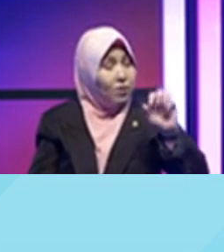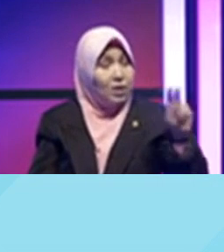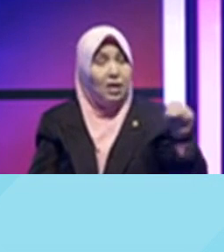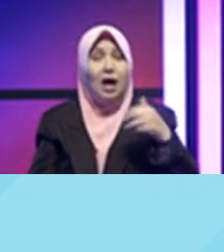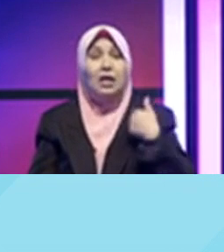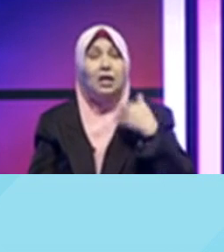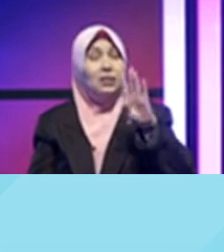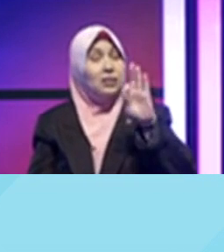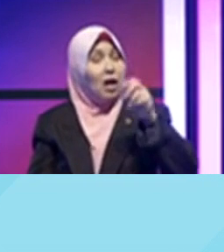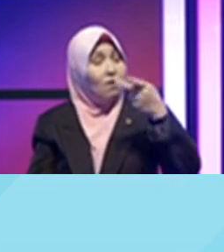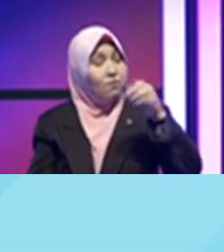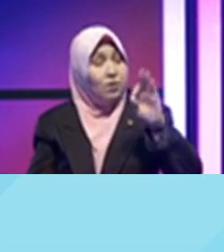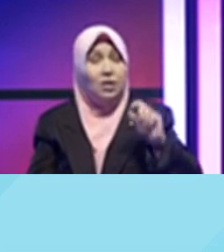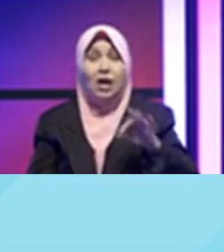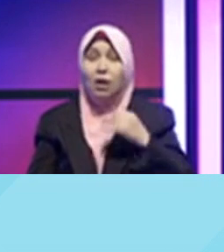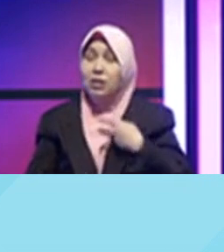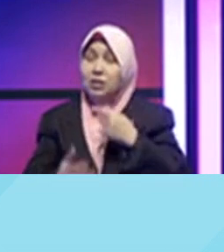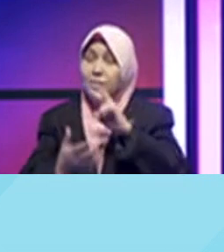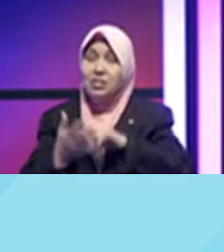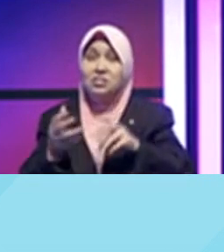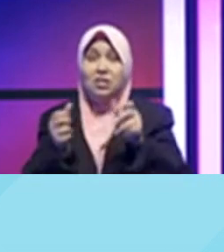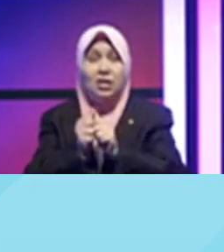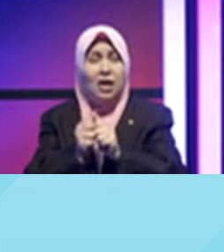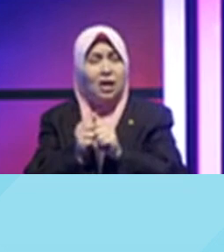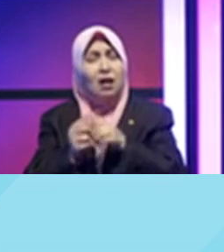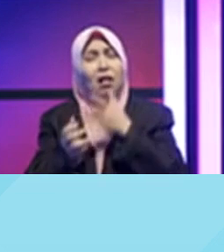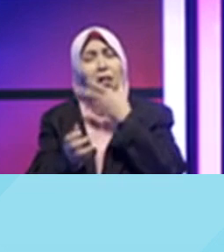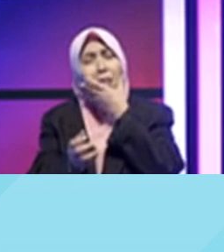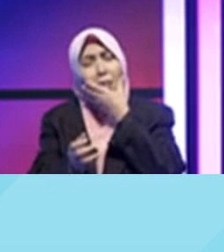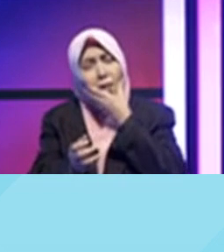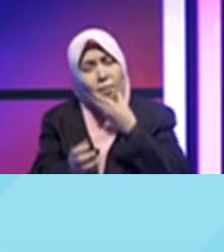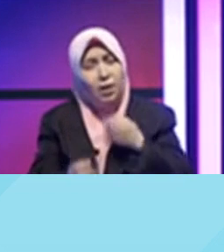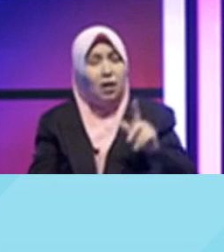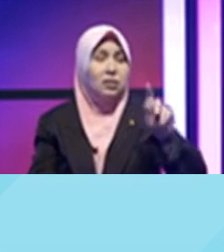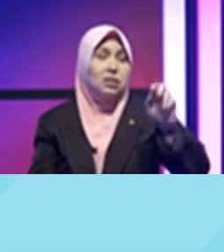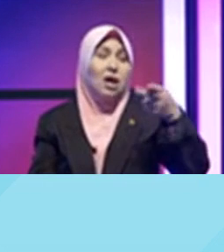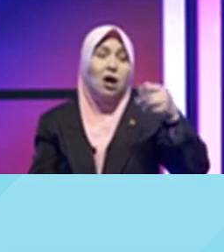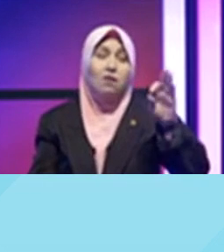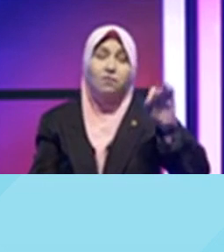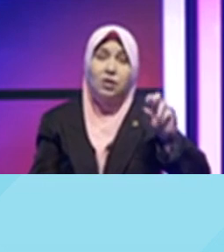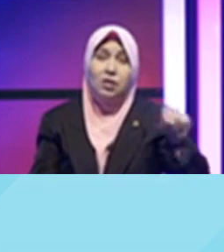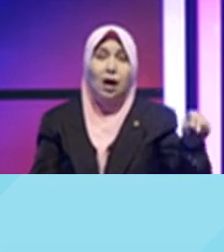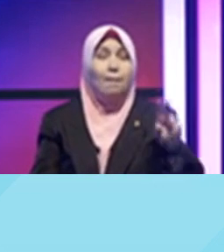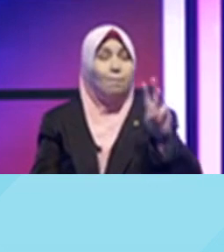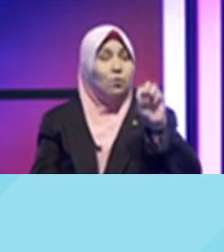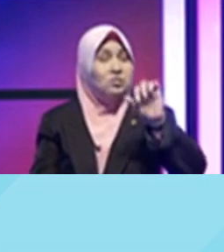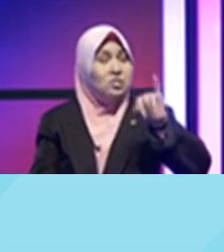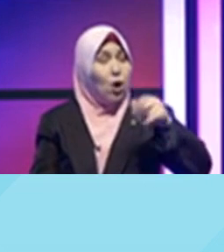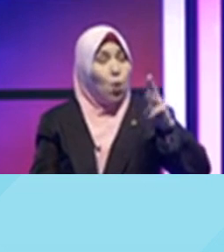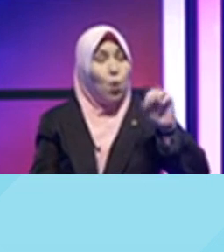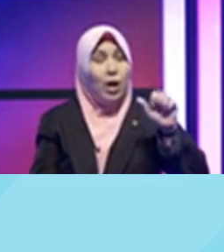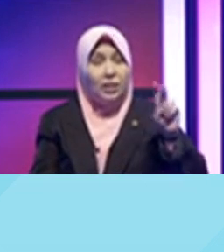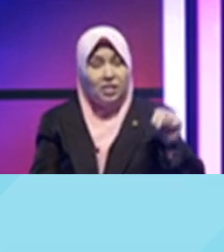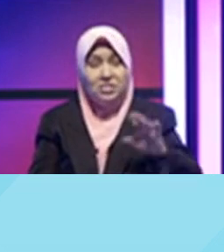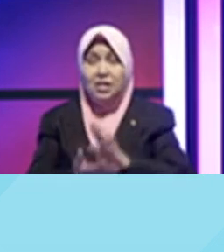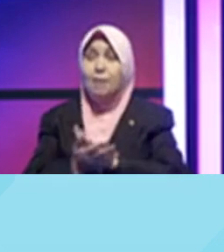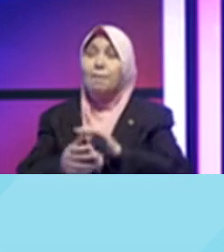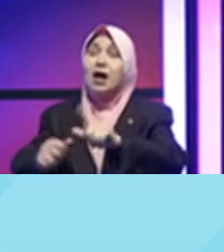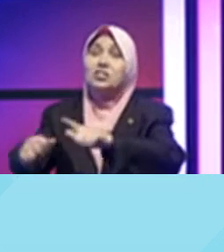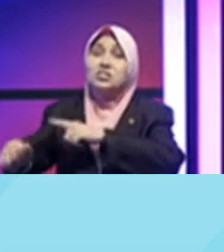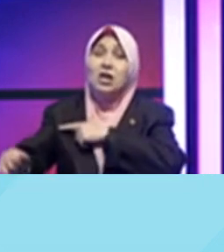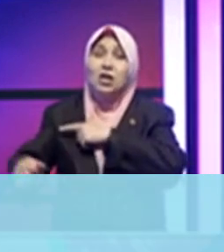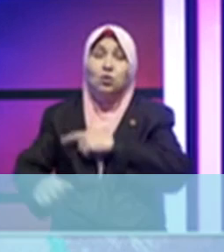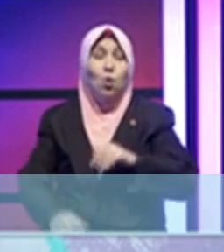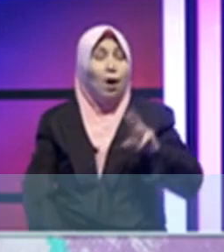tahqiq kan. Kalau kita baca dengan bacaan yang lambat ataupun tahqiq macam bacaan mujawwad kan, maka sesuailah. Kalau panjang pada mad